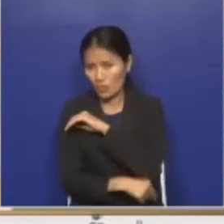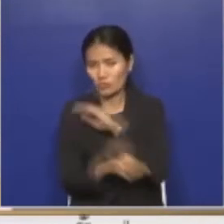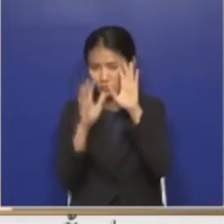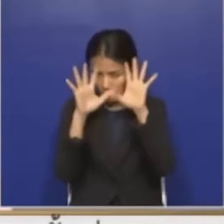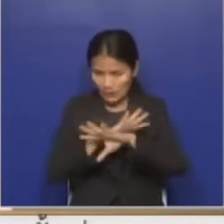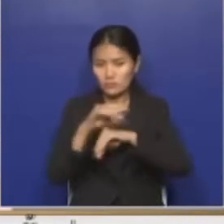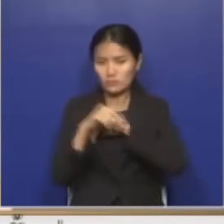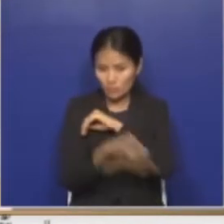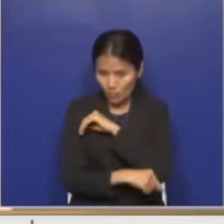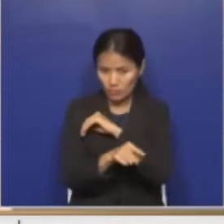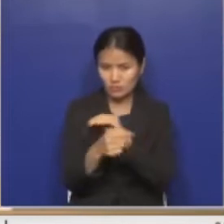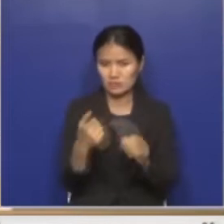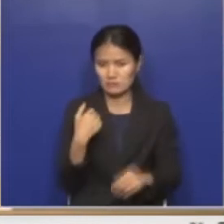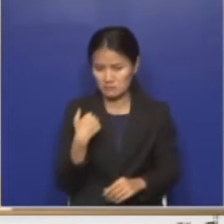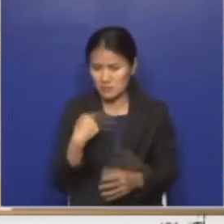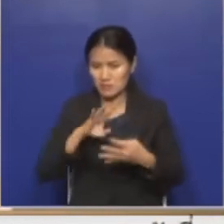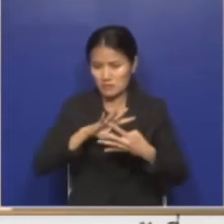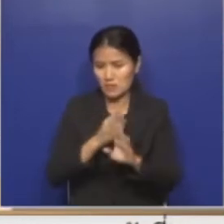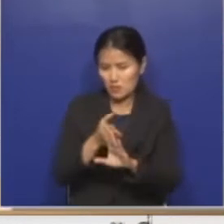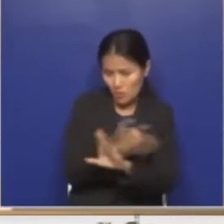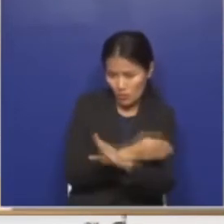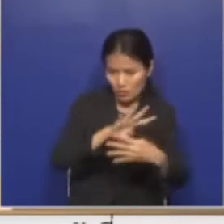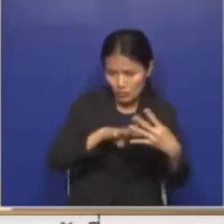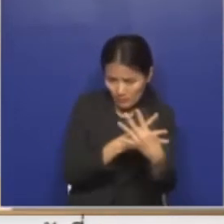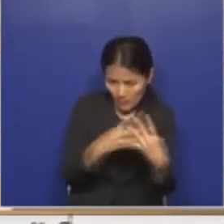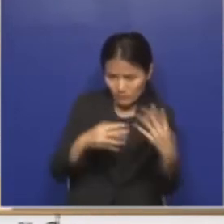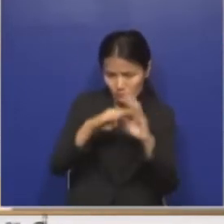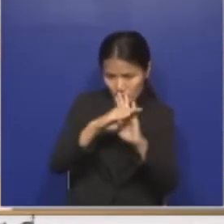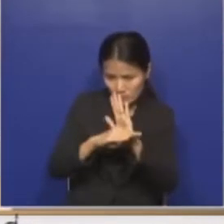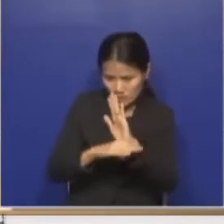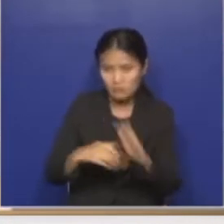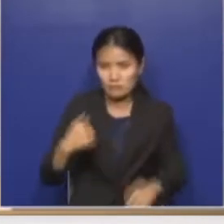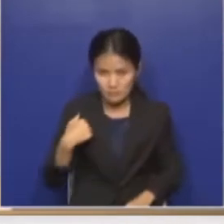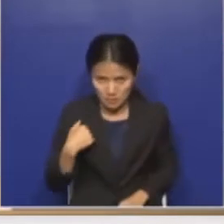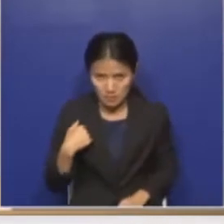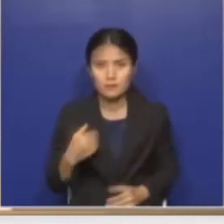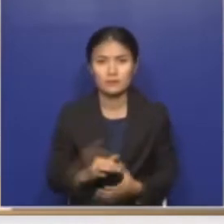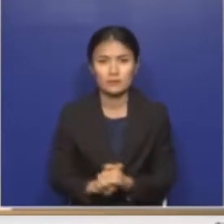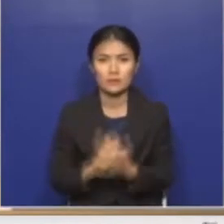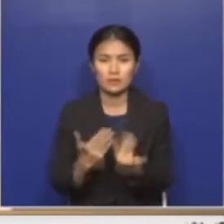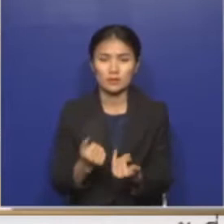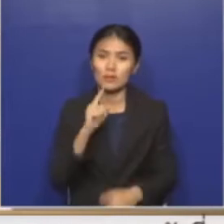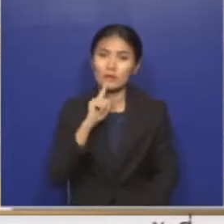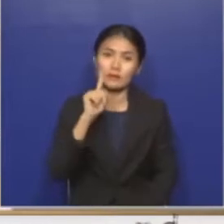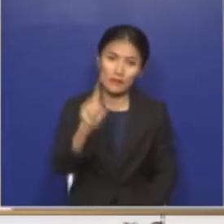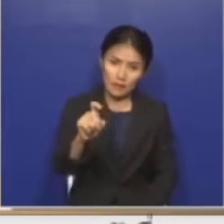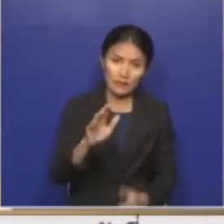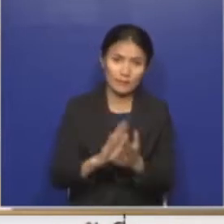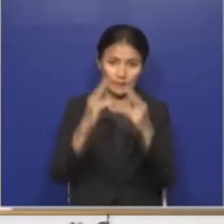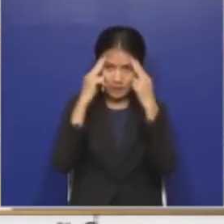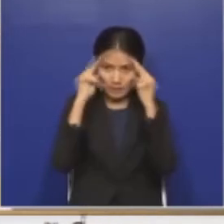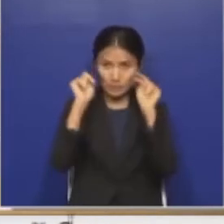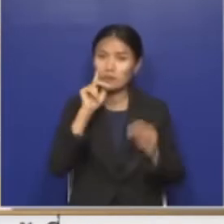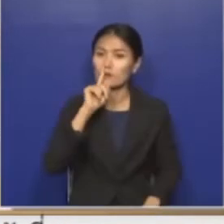เดียวกันเนี่ยมีการวางแผนมีการเตรียมการแค่นี้เนี่ยคำถามผมนะครับคำถามที่หนึ่งที่ผมถามท่านนายกรัฐมนตรี